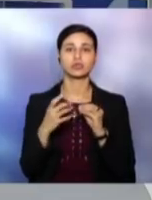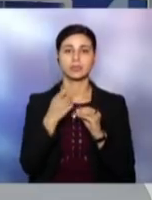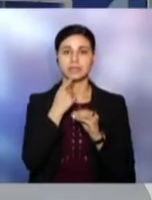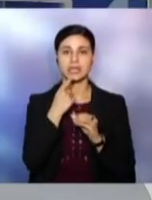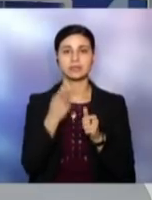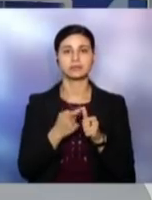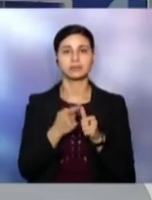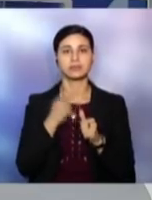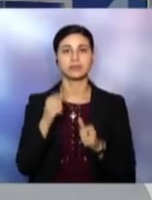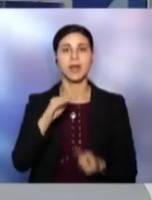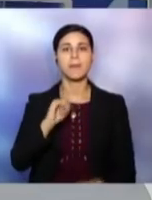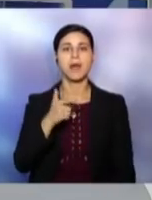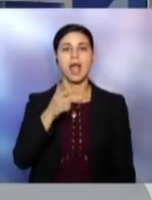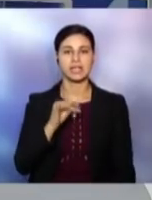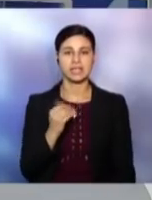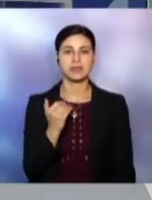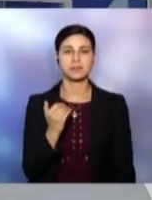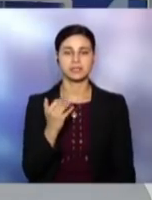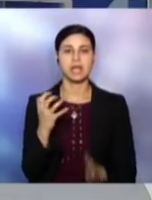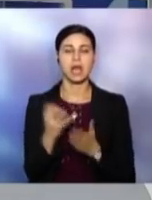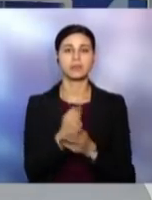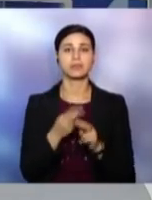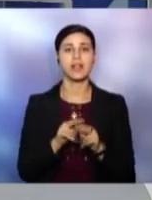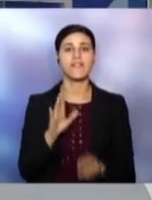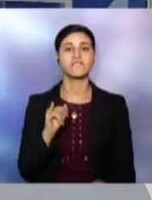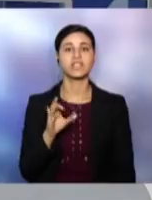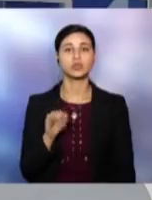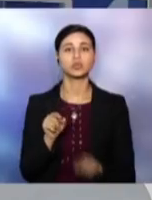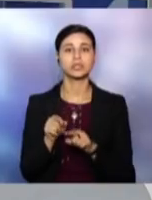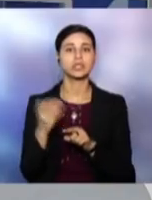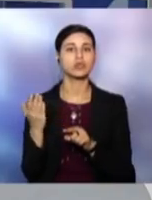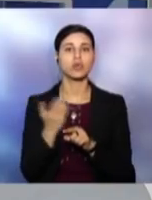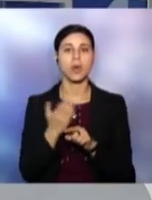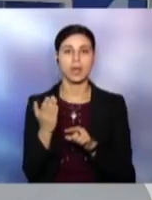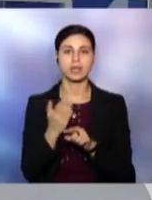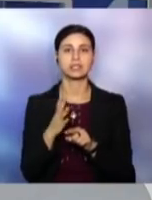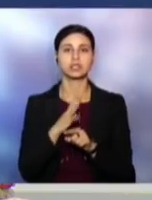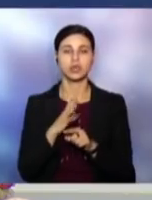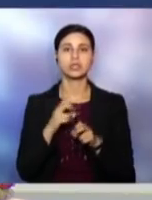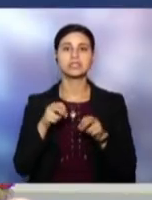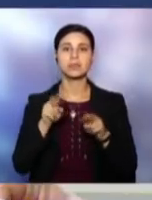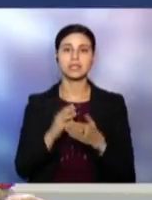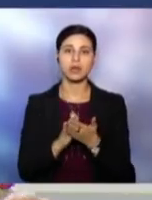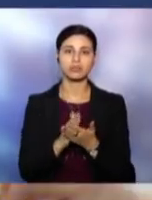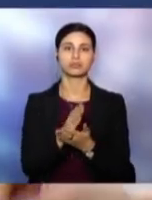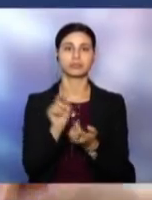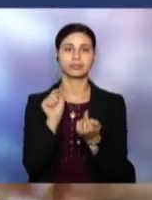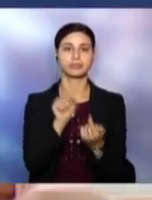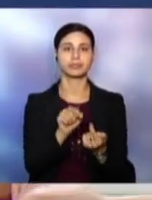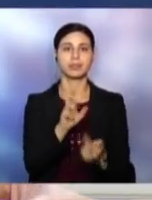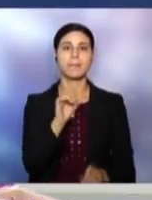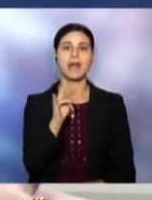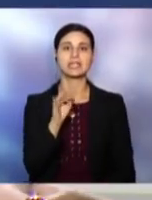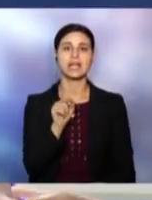მას უწოდეს ბაქტერიოფაგი, ანუ აღმოაჩინეს, რომ ეს იყო ვირუსი, რომელიც პრაქტიკულად იყო მიზანმიმართული სწორედ